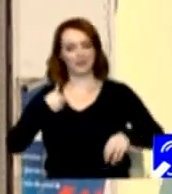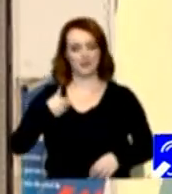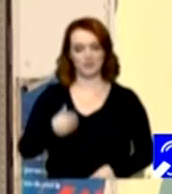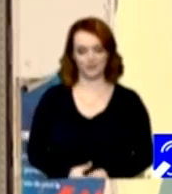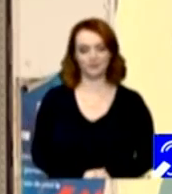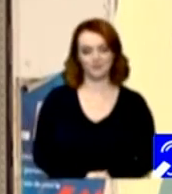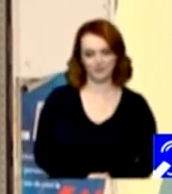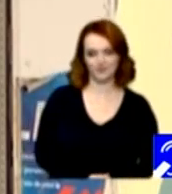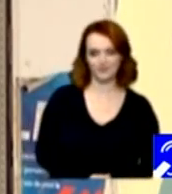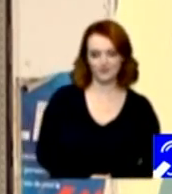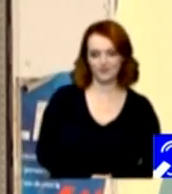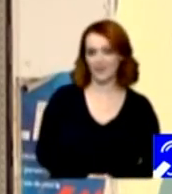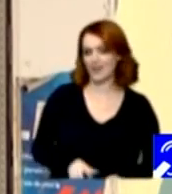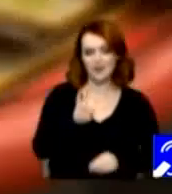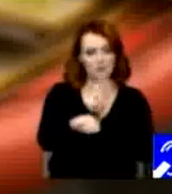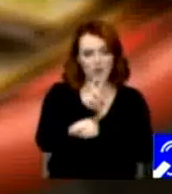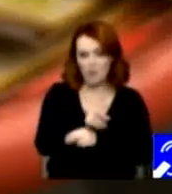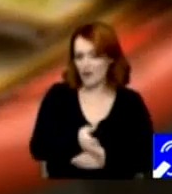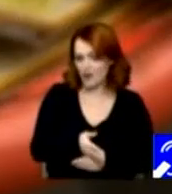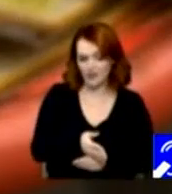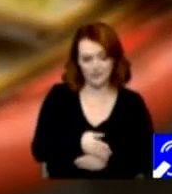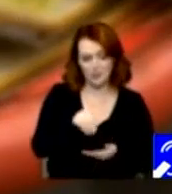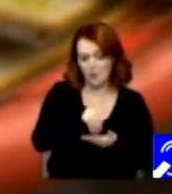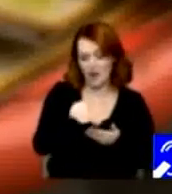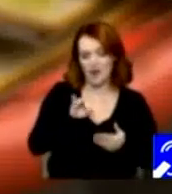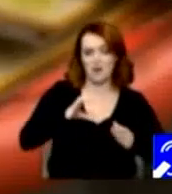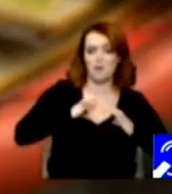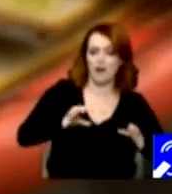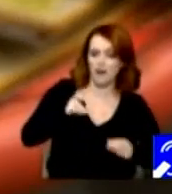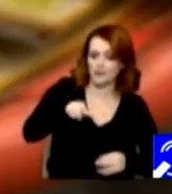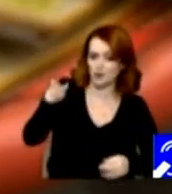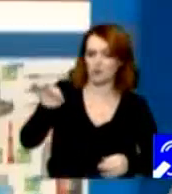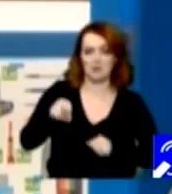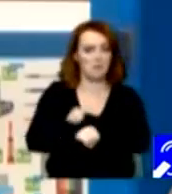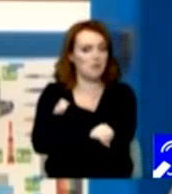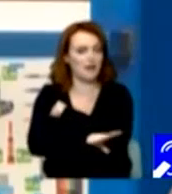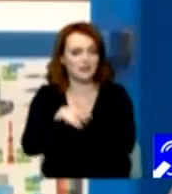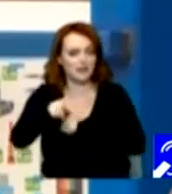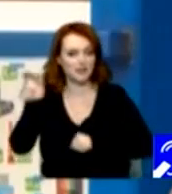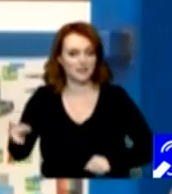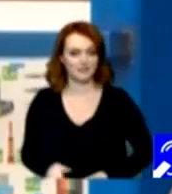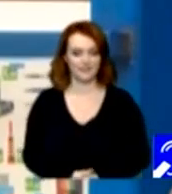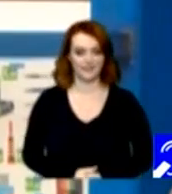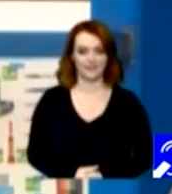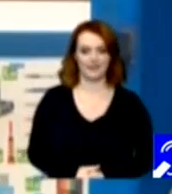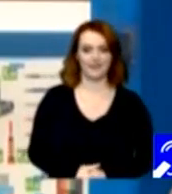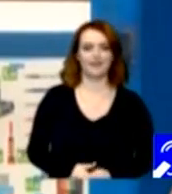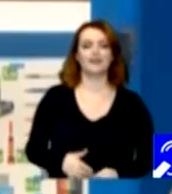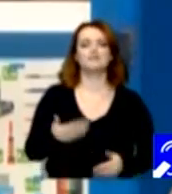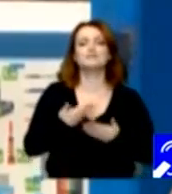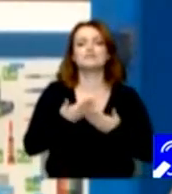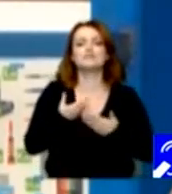și bogatul și săracul și cel lacom dar și cel cumpătați te rog să dea lovitura Da așa că în care profilul jucătorului